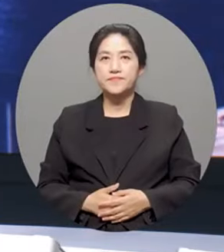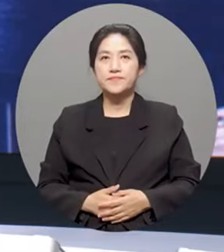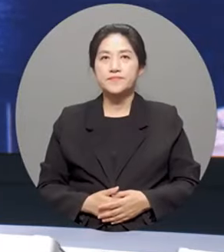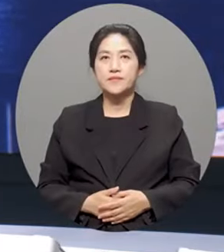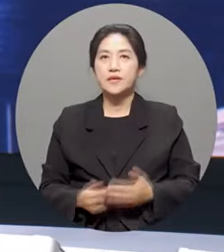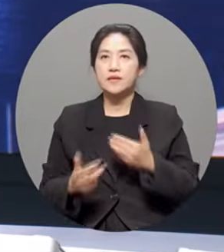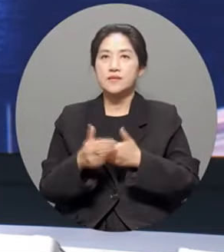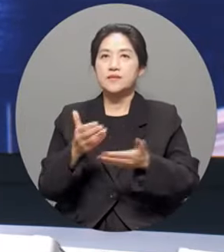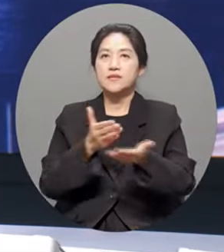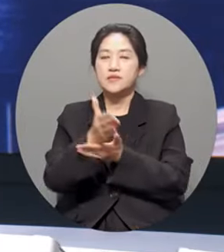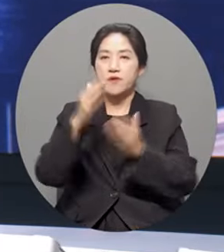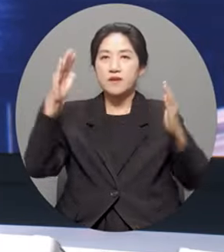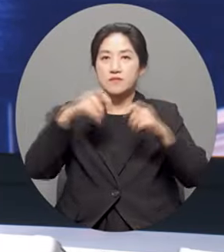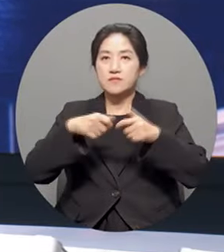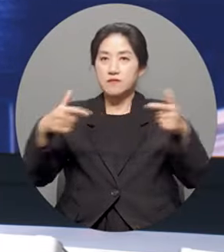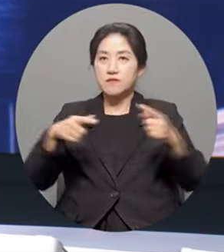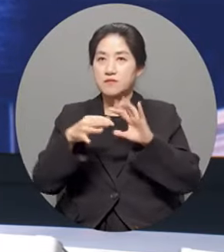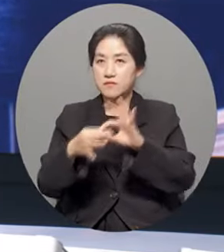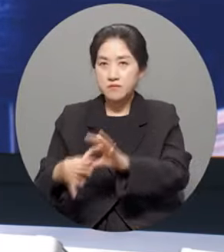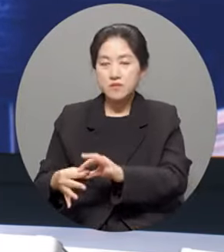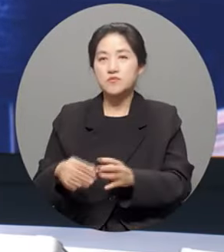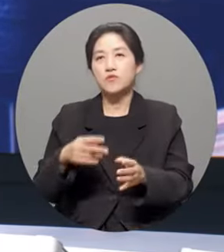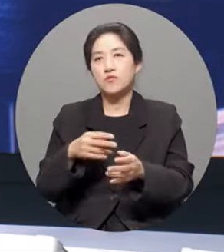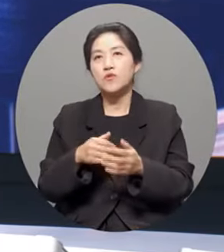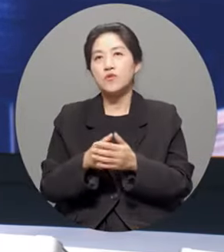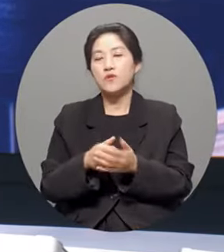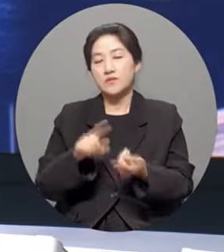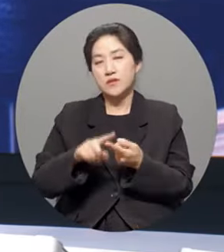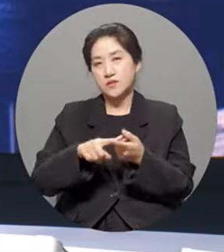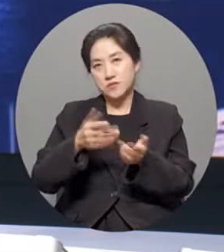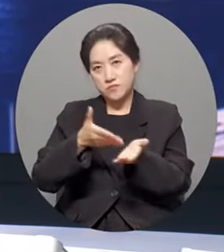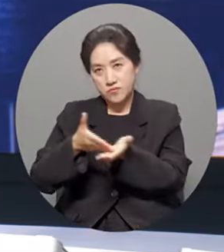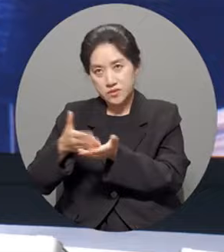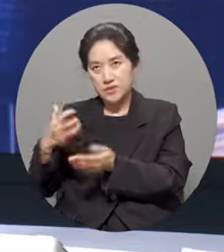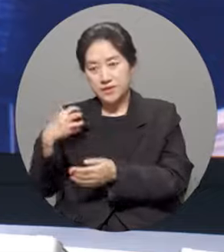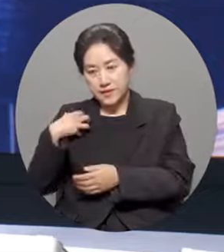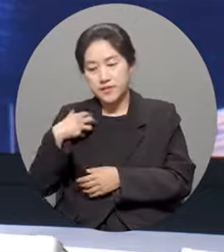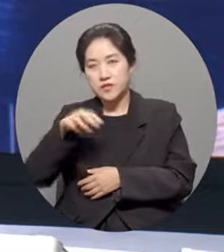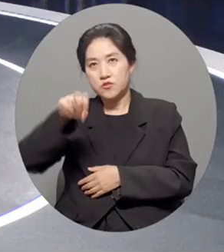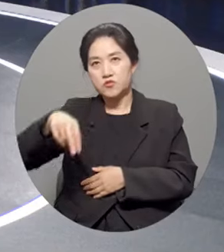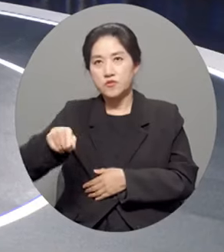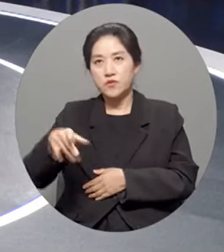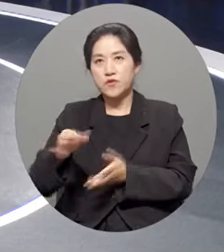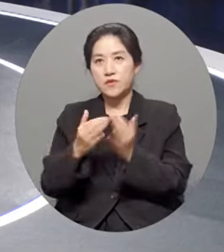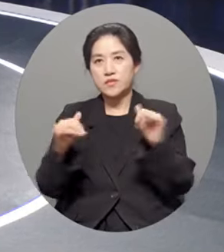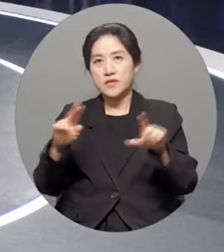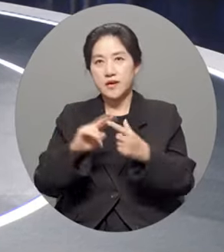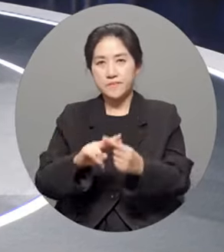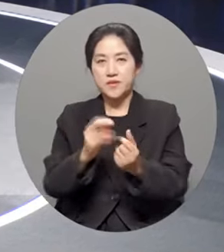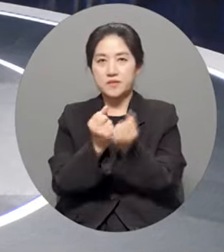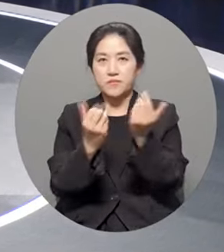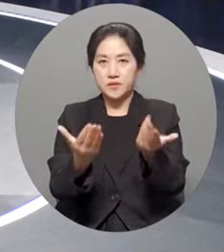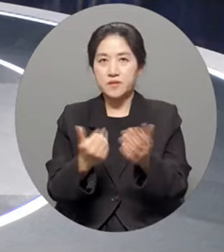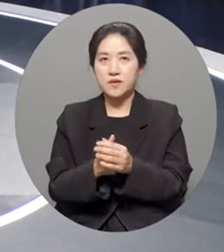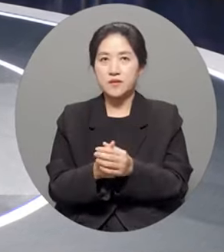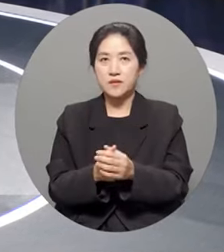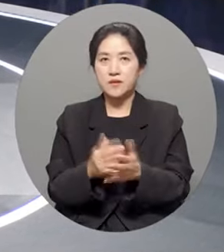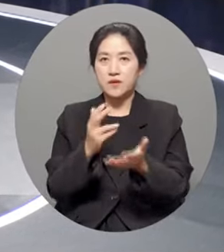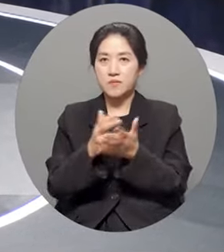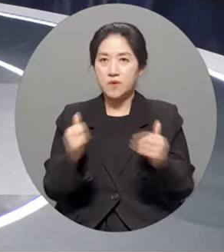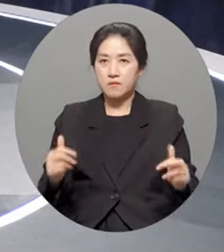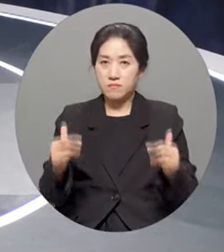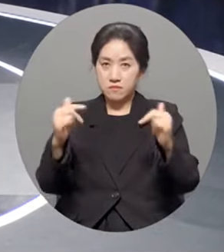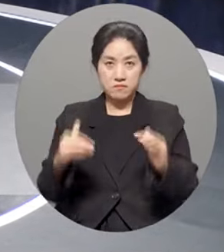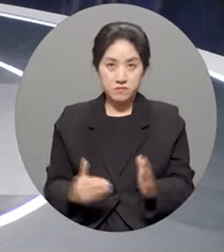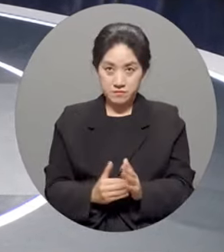네 의대 증원 관련해서 계속 취재해 온 유서영 기자와 좀 더 얘기해 보겠습니다 자 유기자 이제 이걸로 법적 공방은 끝났다고